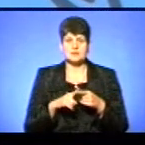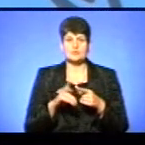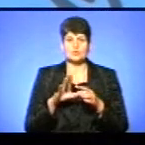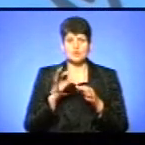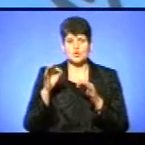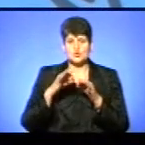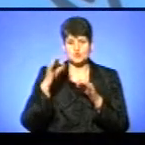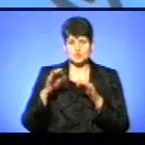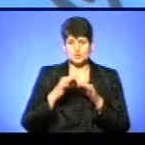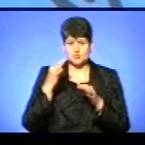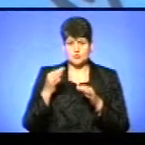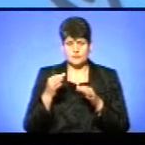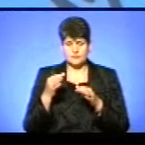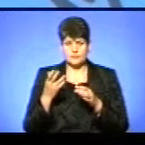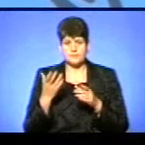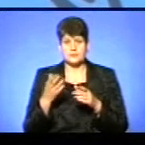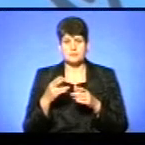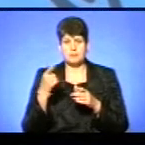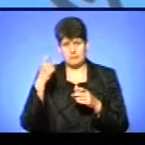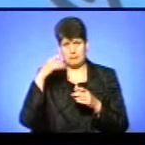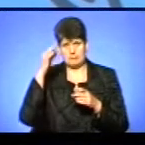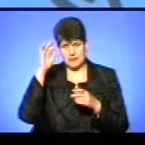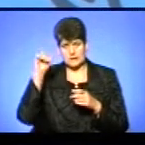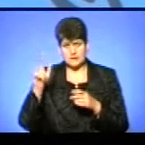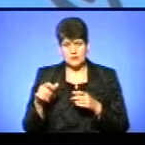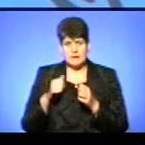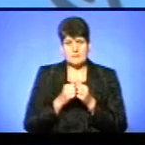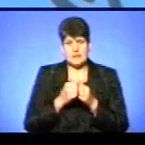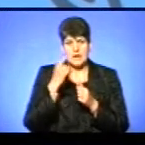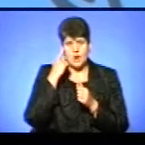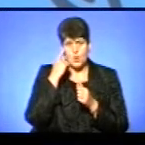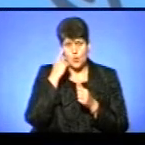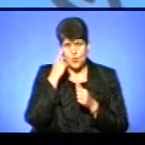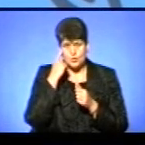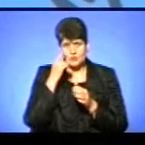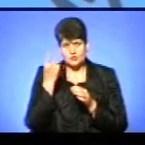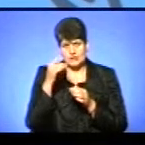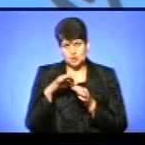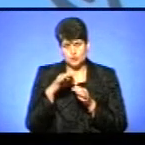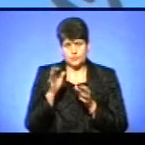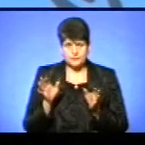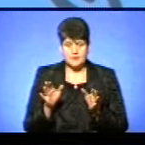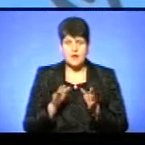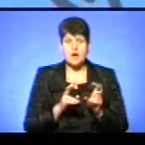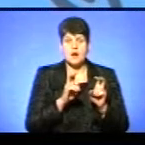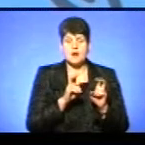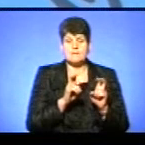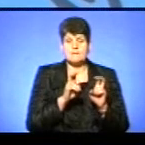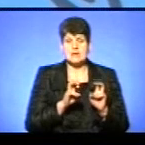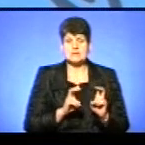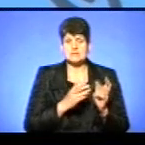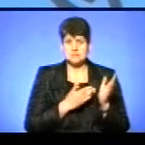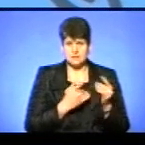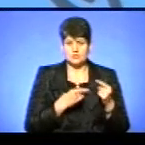ділянці переорбітальної ділянки патрульному, тобто біля ока йому було накладено один шов. А пасажирського